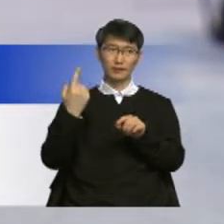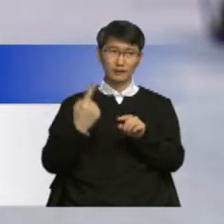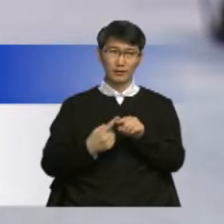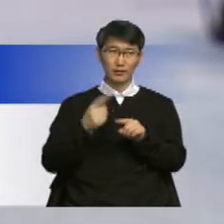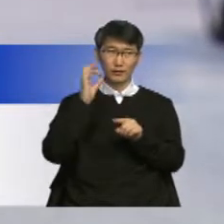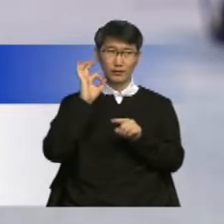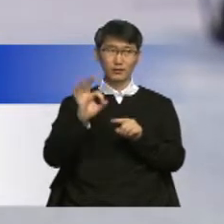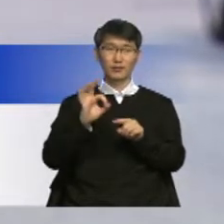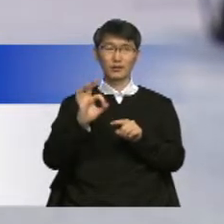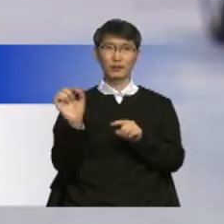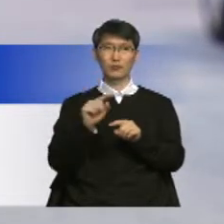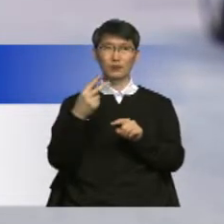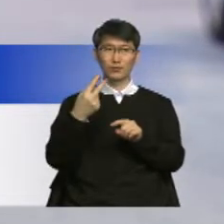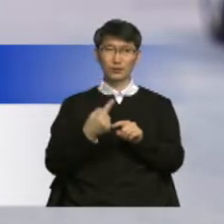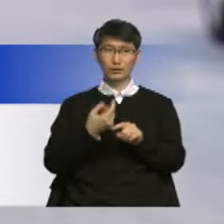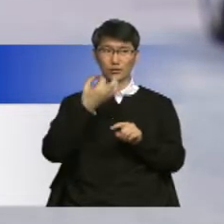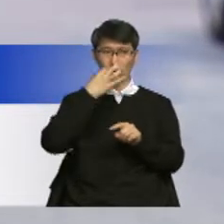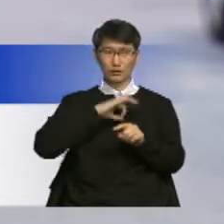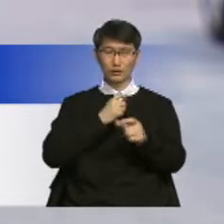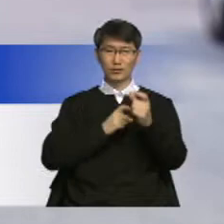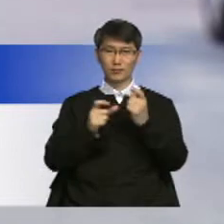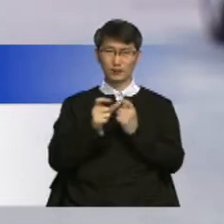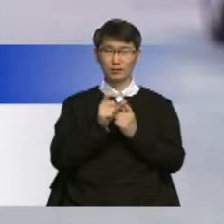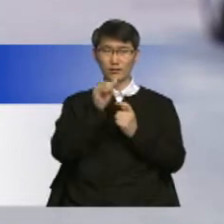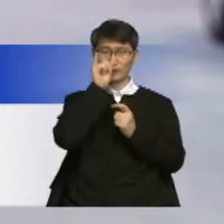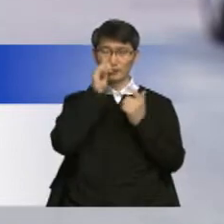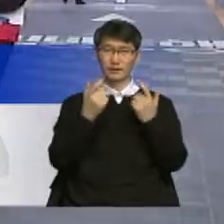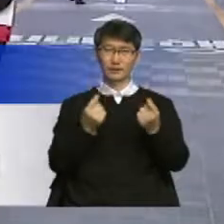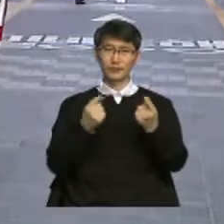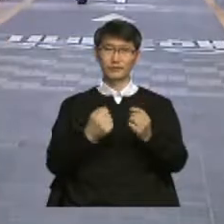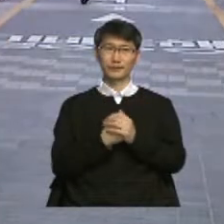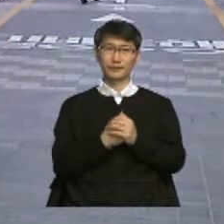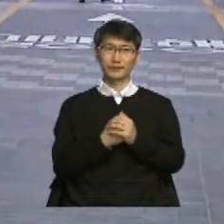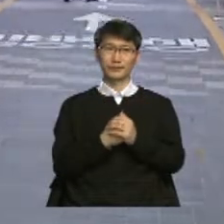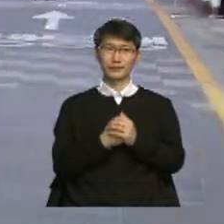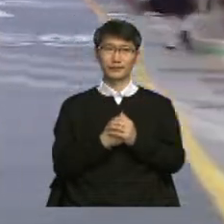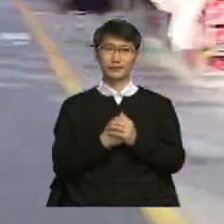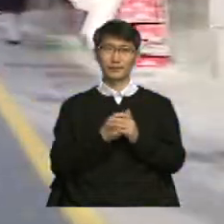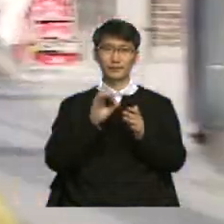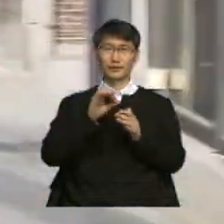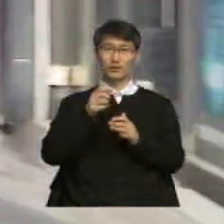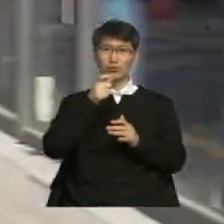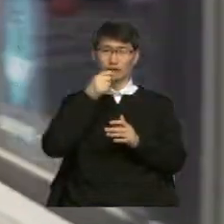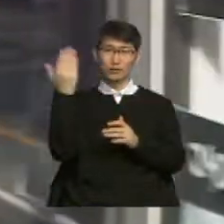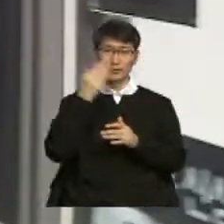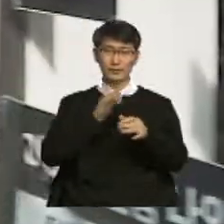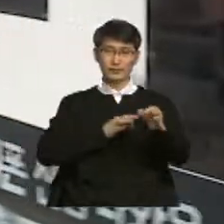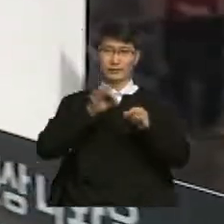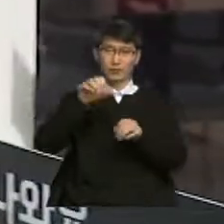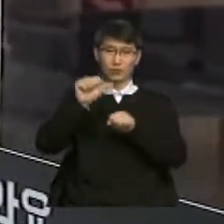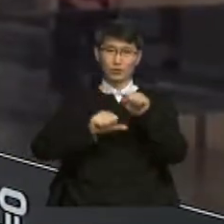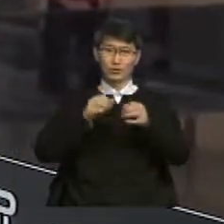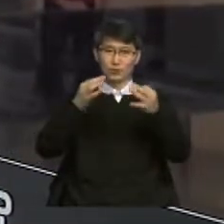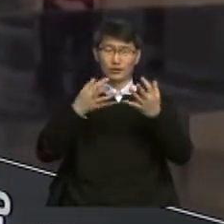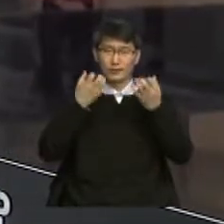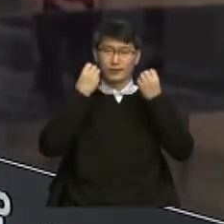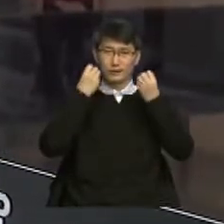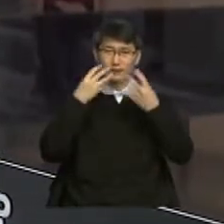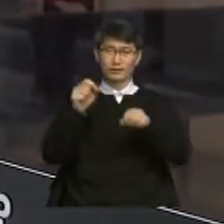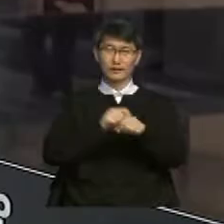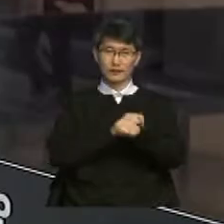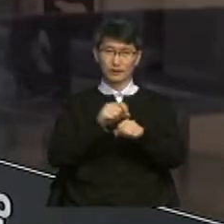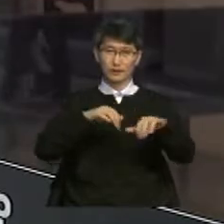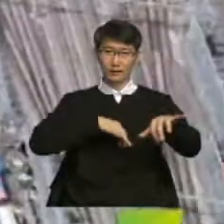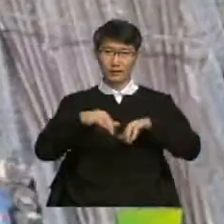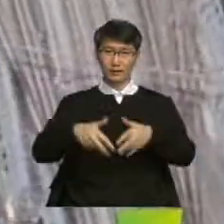그렇게 해 보니까 아무 대신 어지 효과가 더 있는 것 같아서 양평 물맑은 시청에 앞으로 5년간 새로운 특화거리